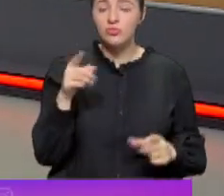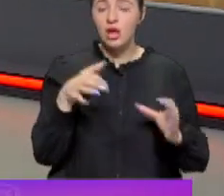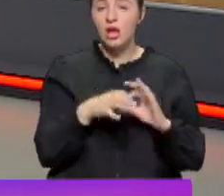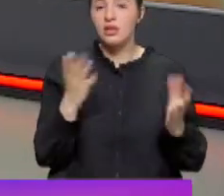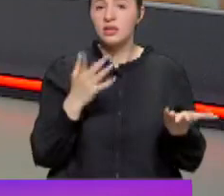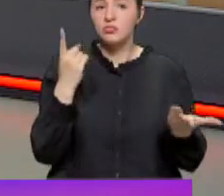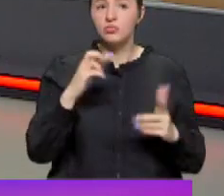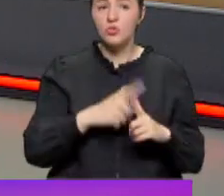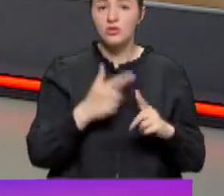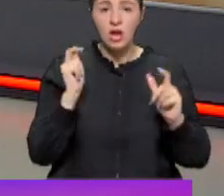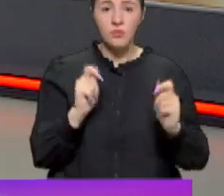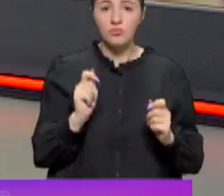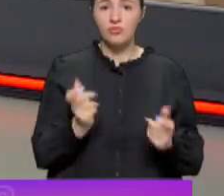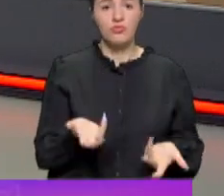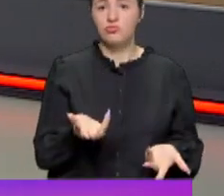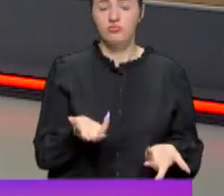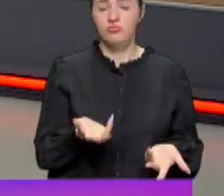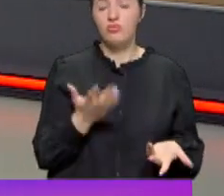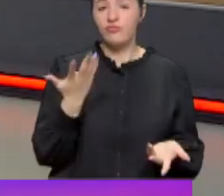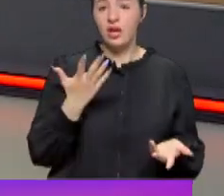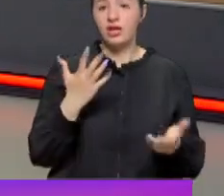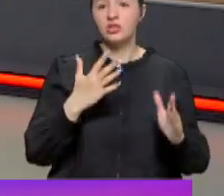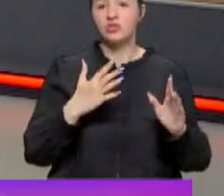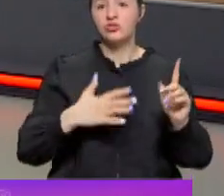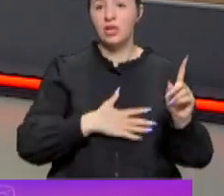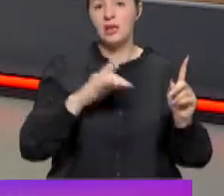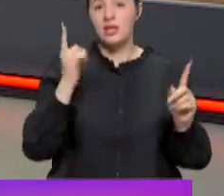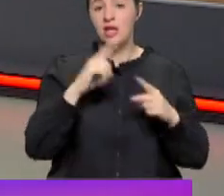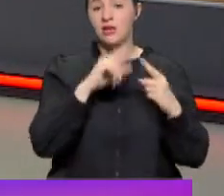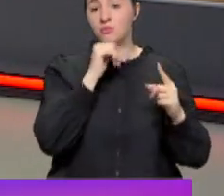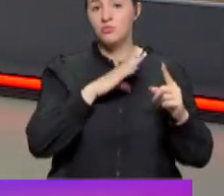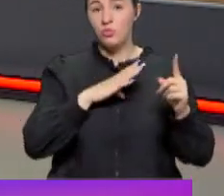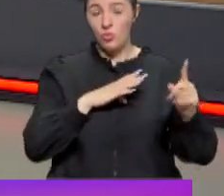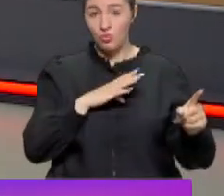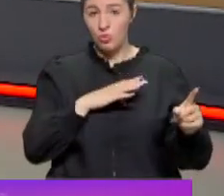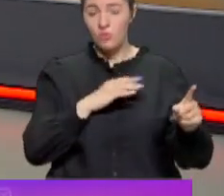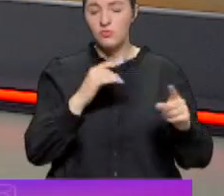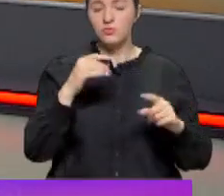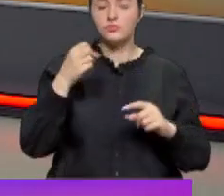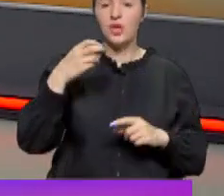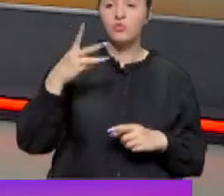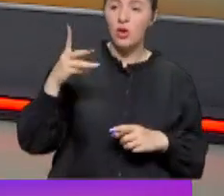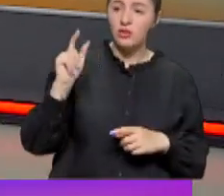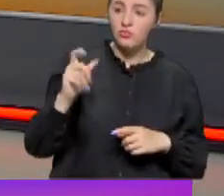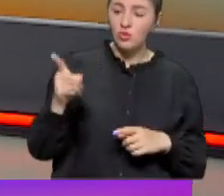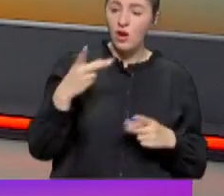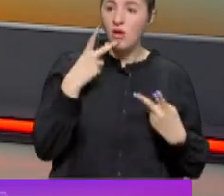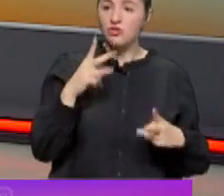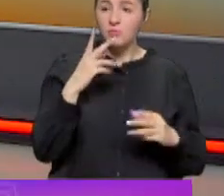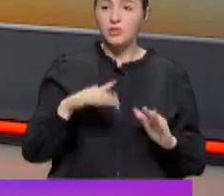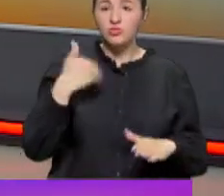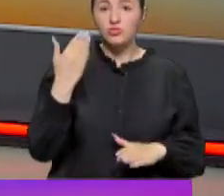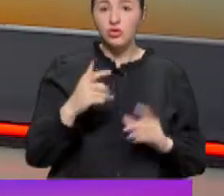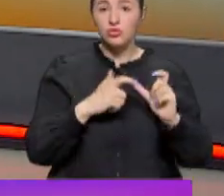ilgili nasıl bir proje yürütülüyor ve CHP lideri Kemal Kılıçdaroğlu Erdoğan'ın yapmış olduğu Bu